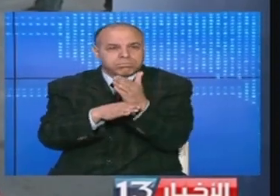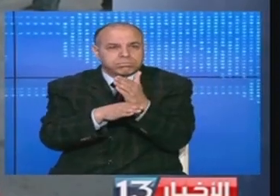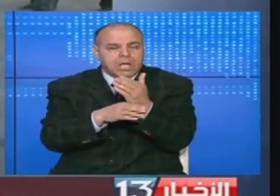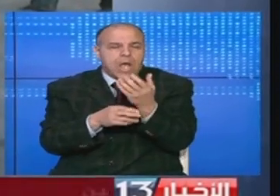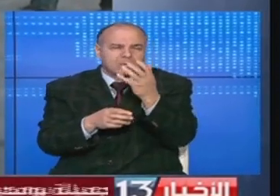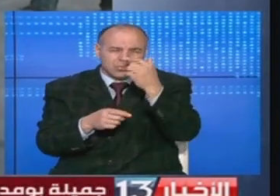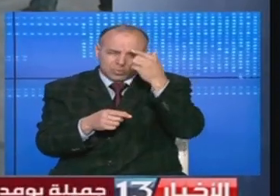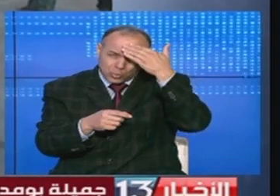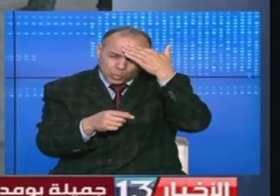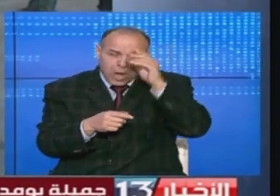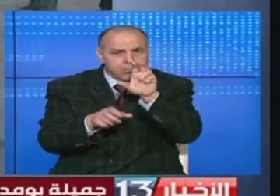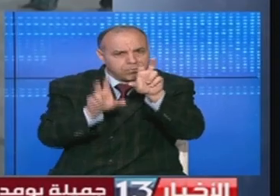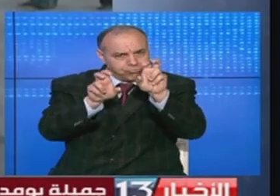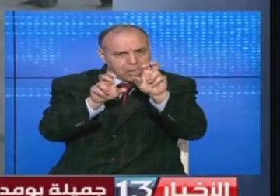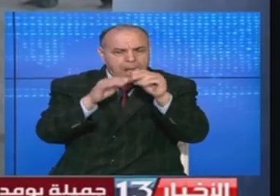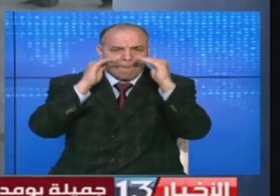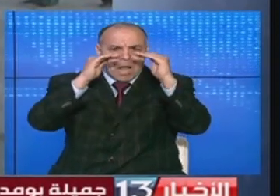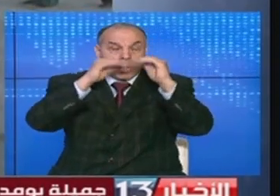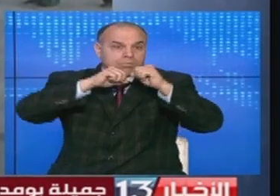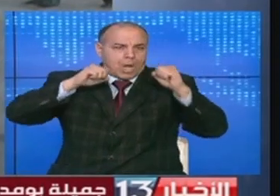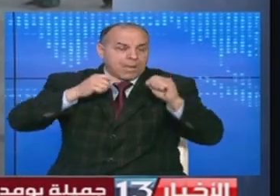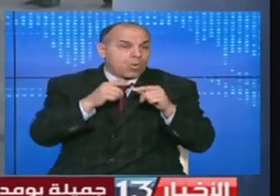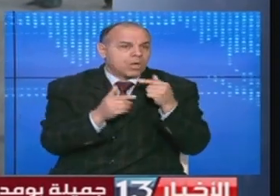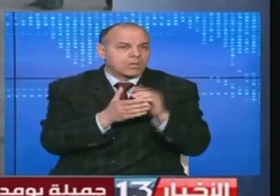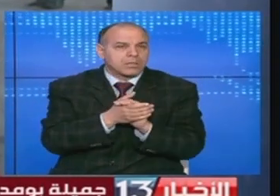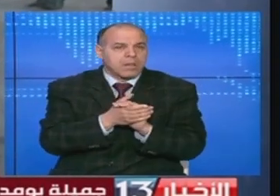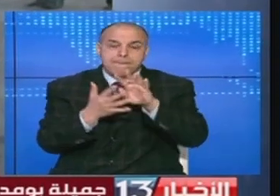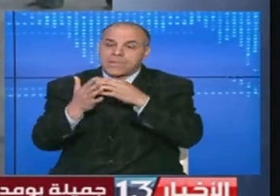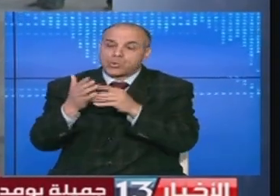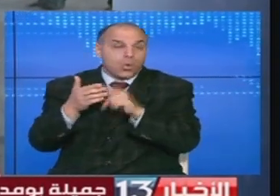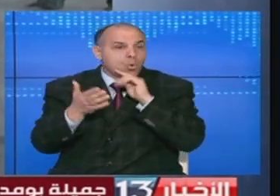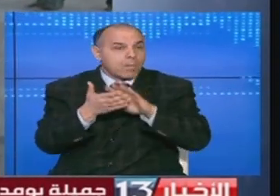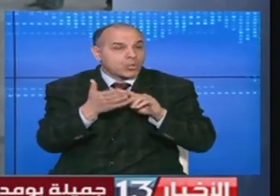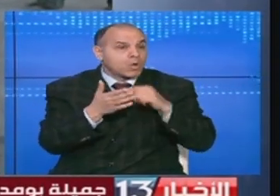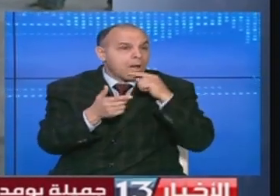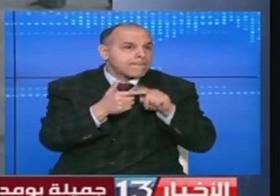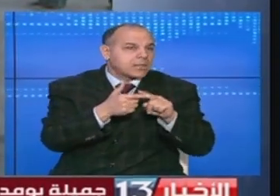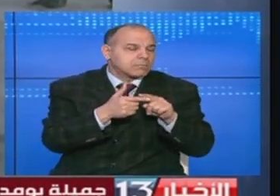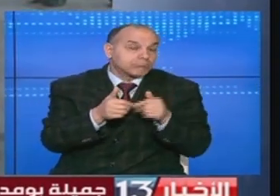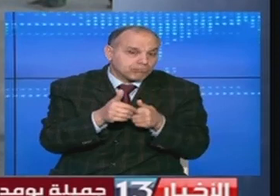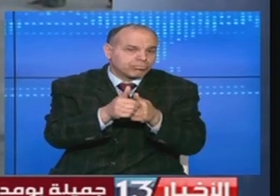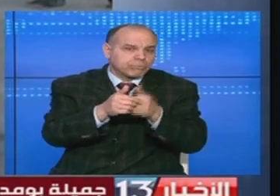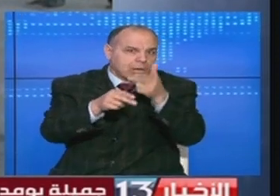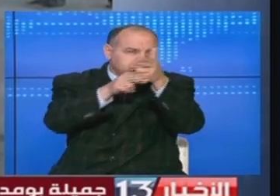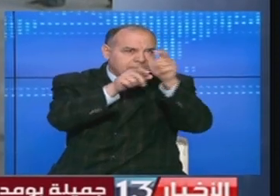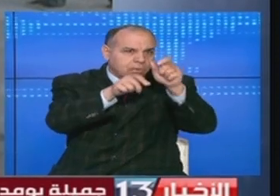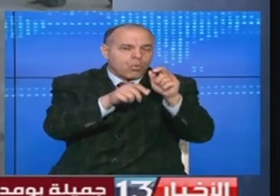الحراره المحطات الرئيسيه عن فشل برشلونه وال